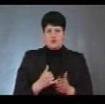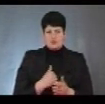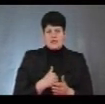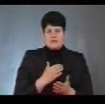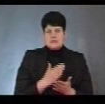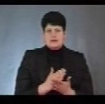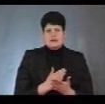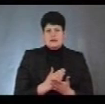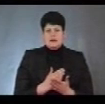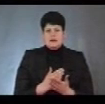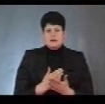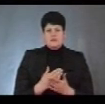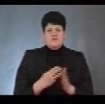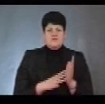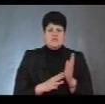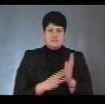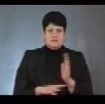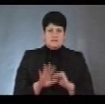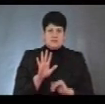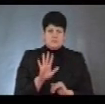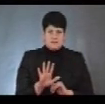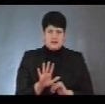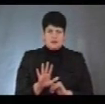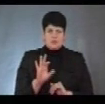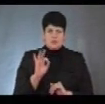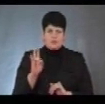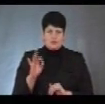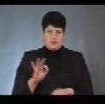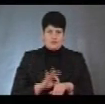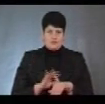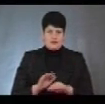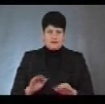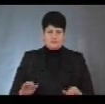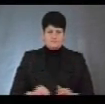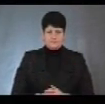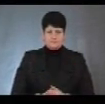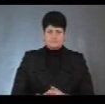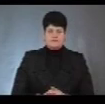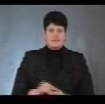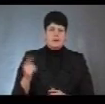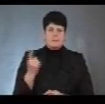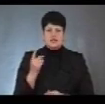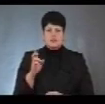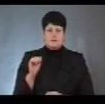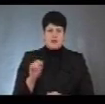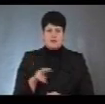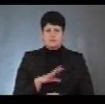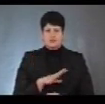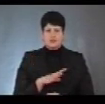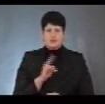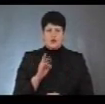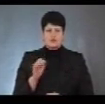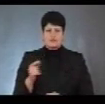перебуває орієнтовно 85 хворих діток. Перший віденський бал відбувся у Козовій в